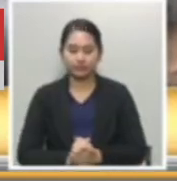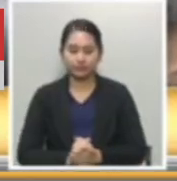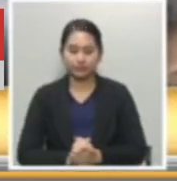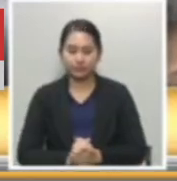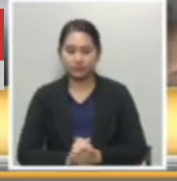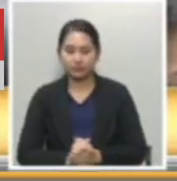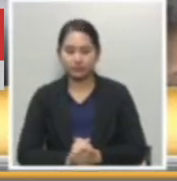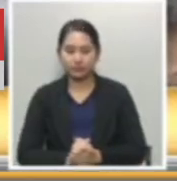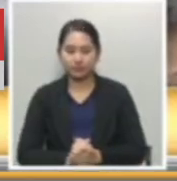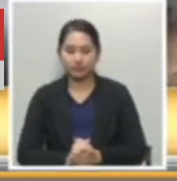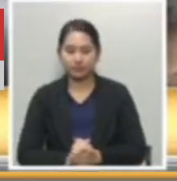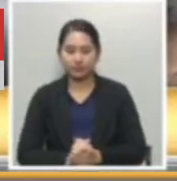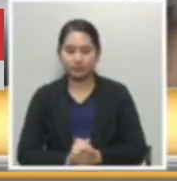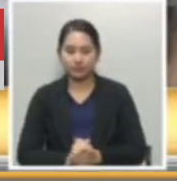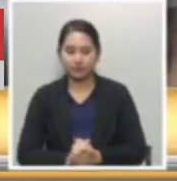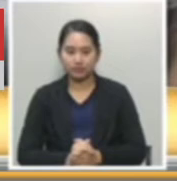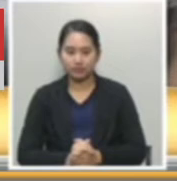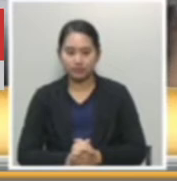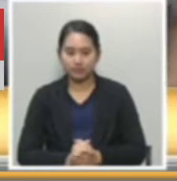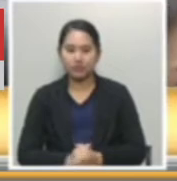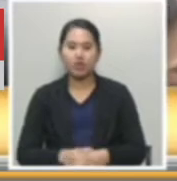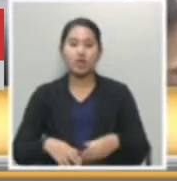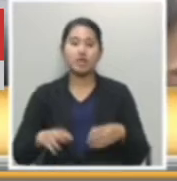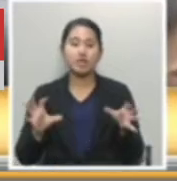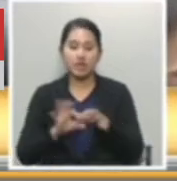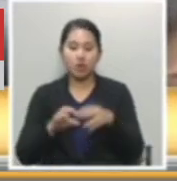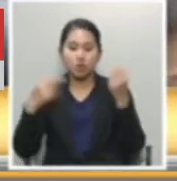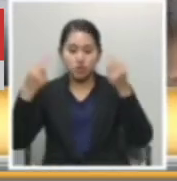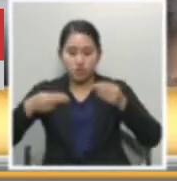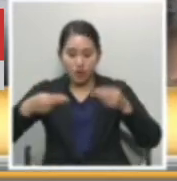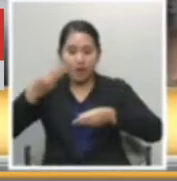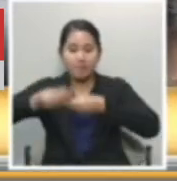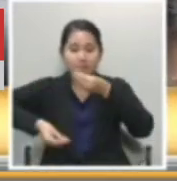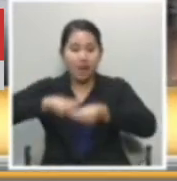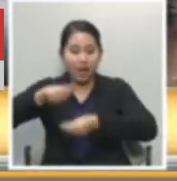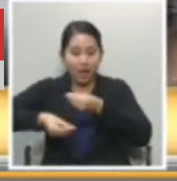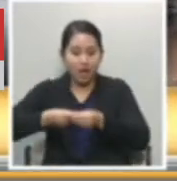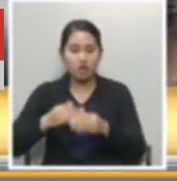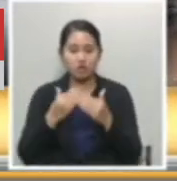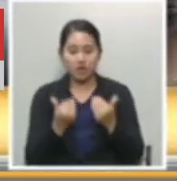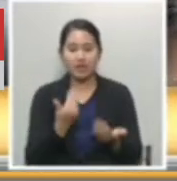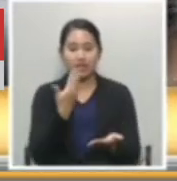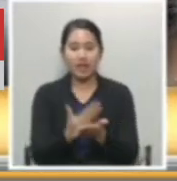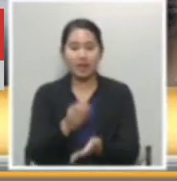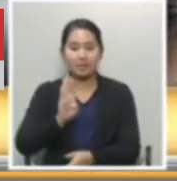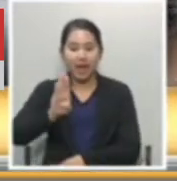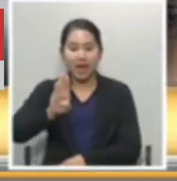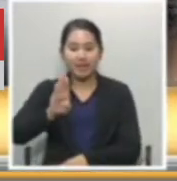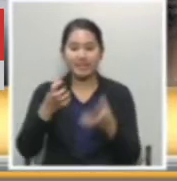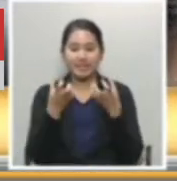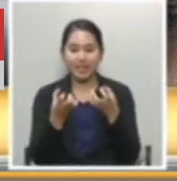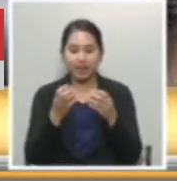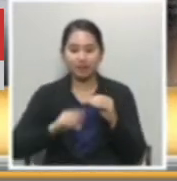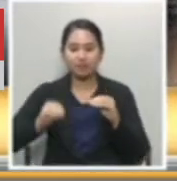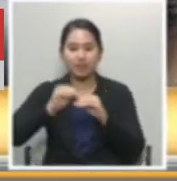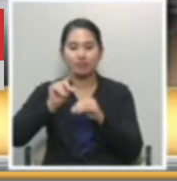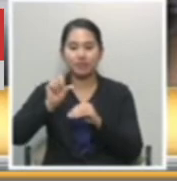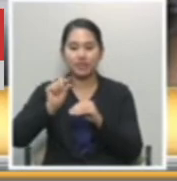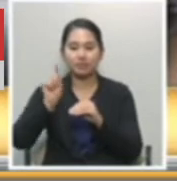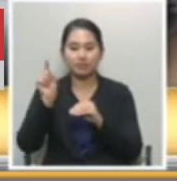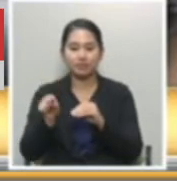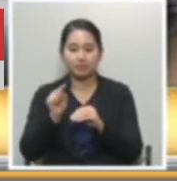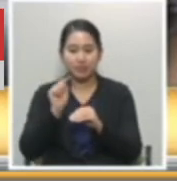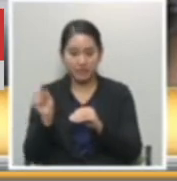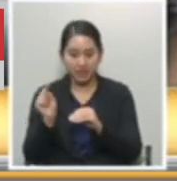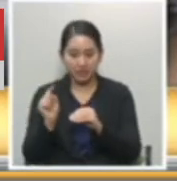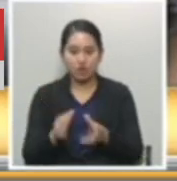เจอพิษสงครามการค้านะครับท่านประธานทราบไหมครับค่าเงินบาทแข็งขึ้นเท่าไหร่ฮะ 20%